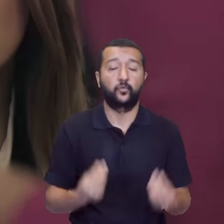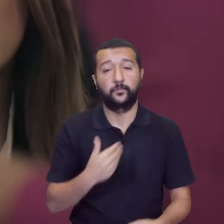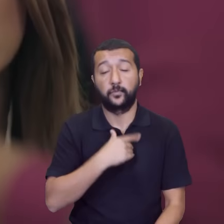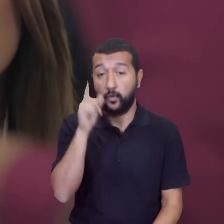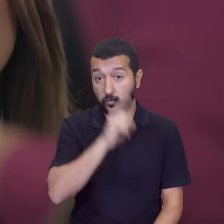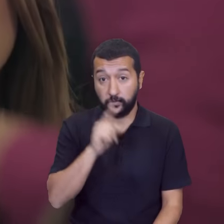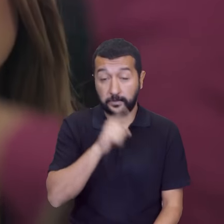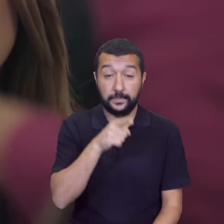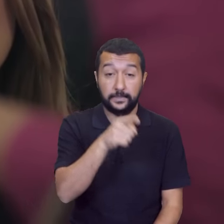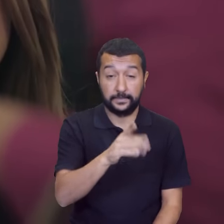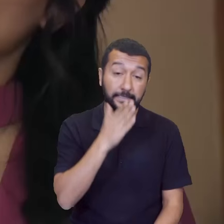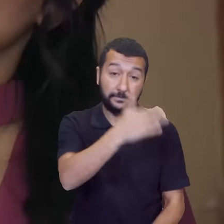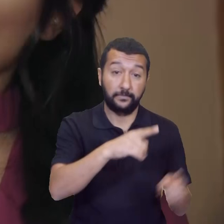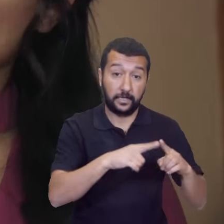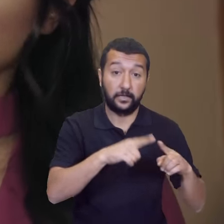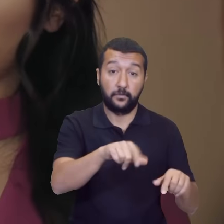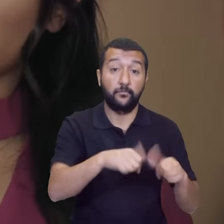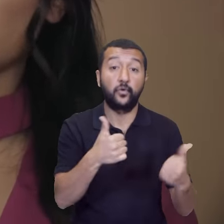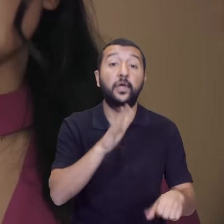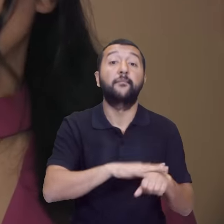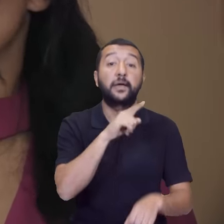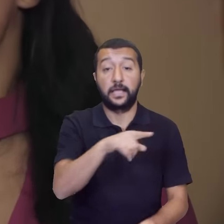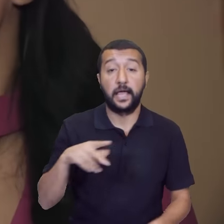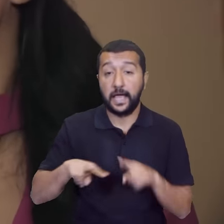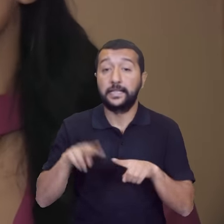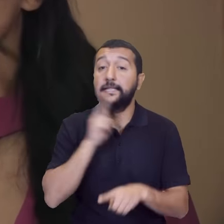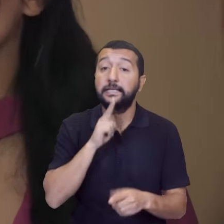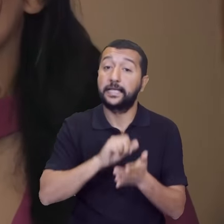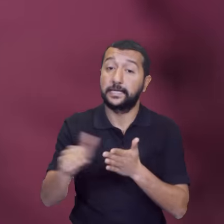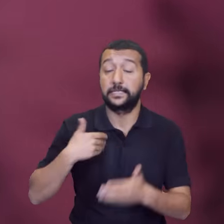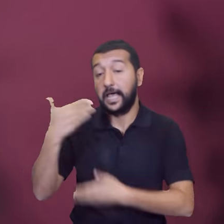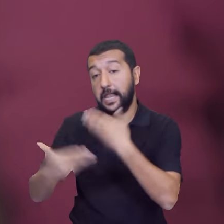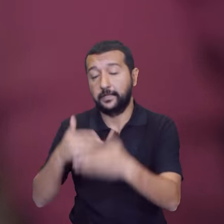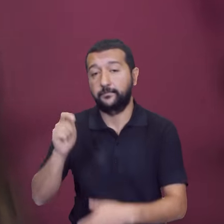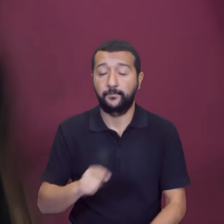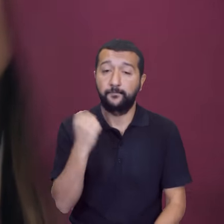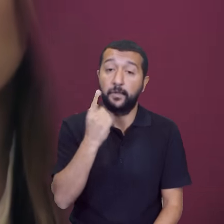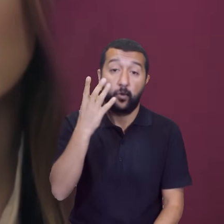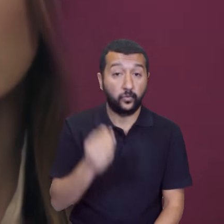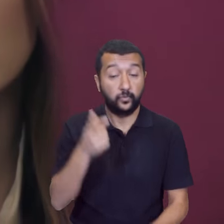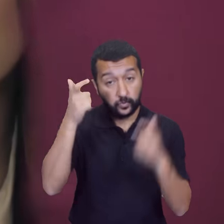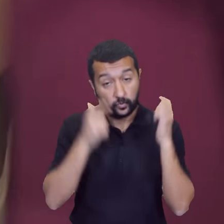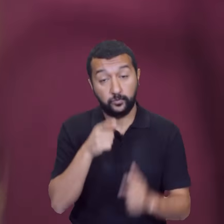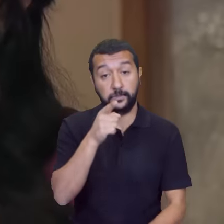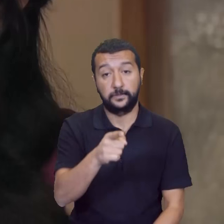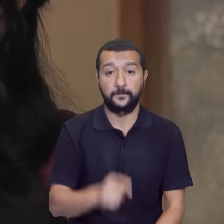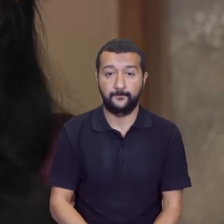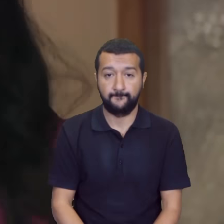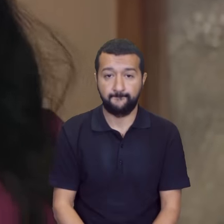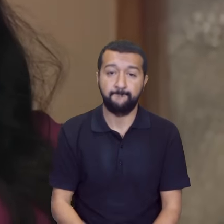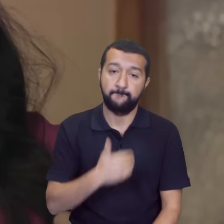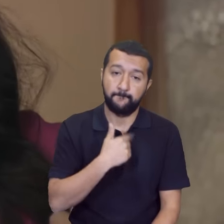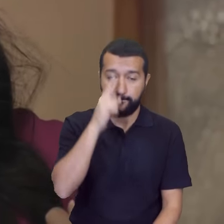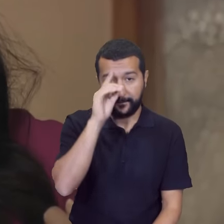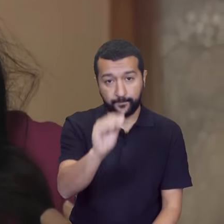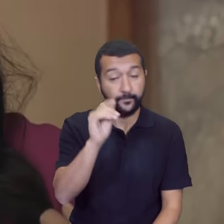memnunum. Dolayısıyla eğer gidip Tarık'tan boşanmazsan Adile teyzeye her şeyi anlatırım. Bir şey olursa da sorumlusu sensin.